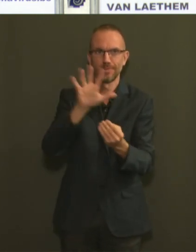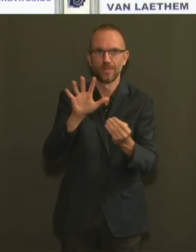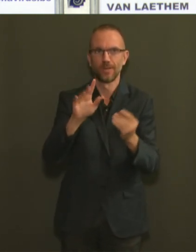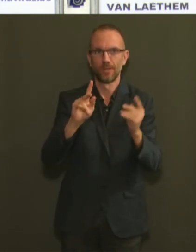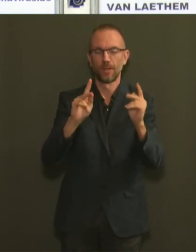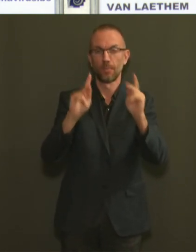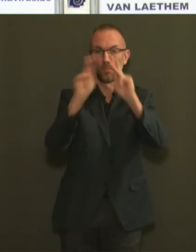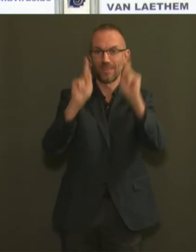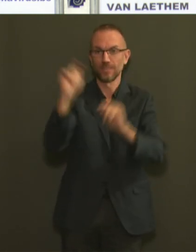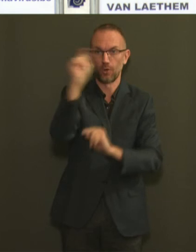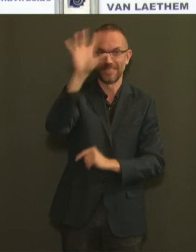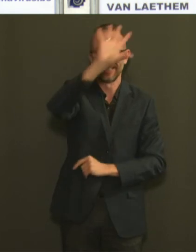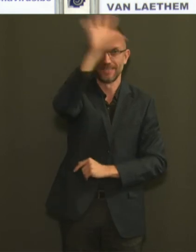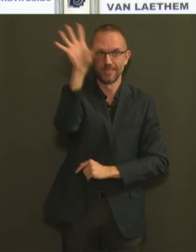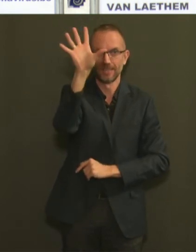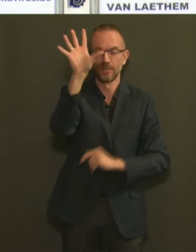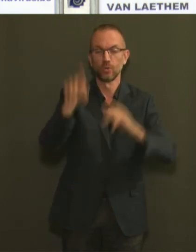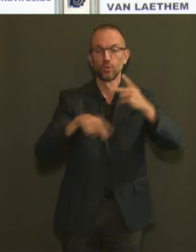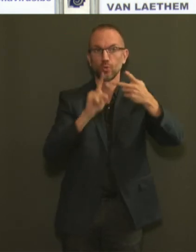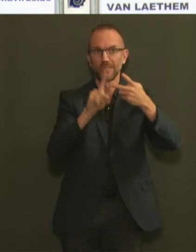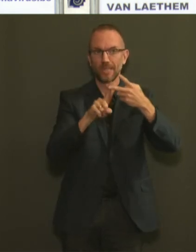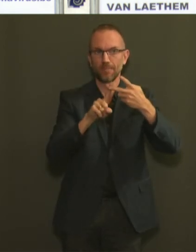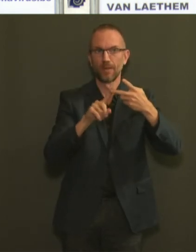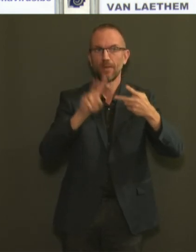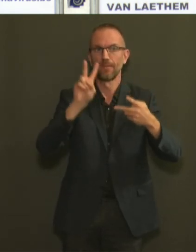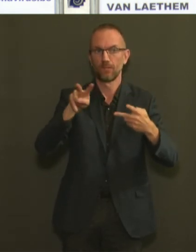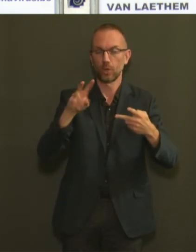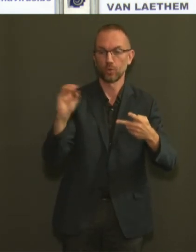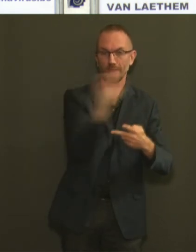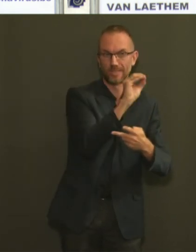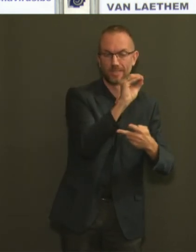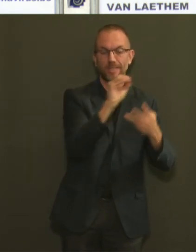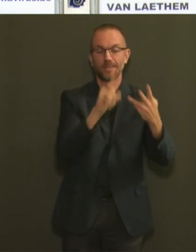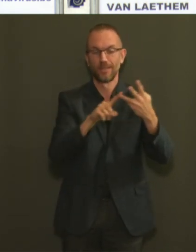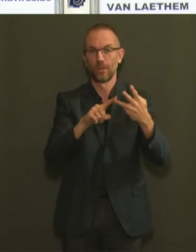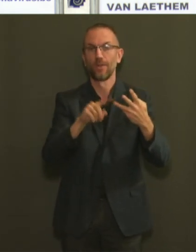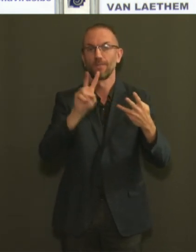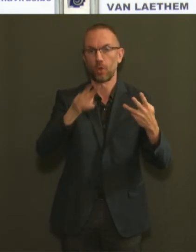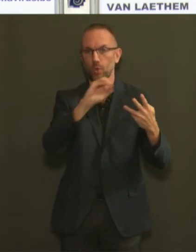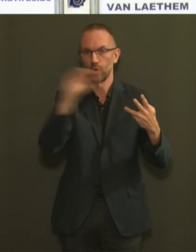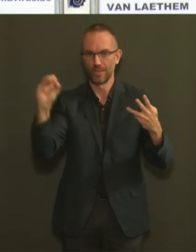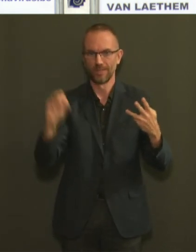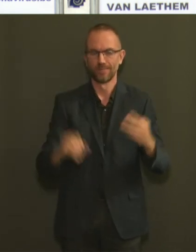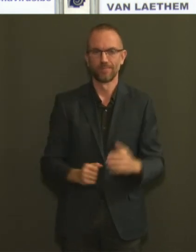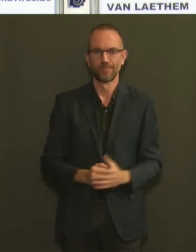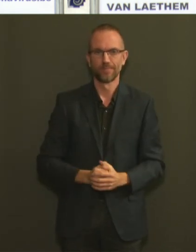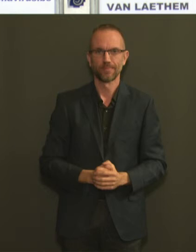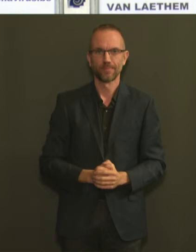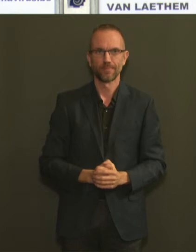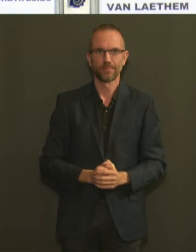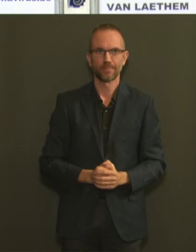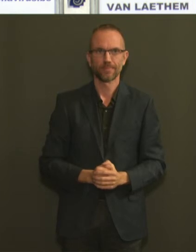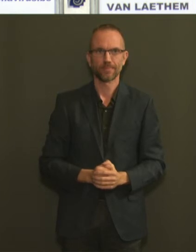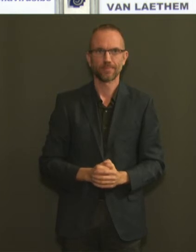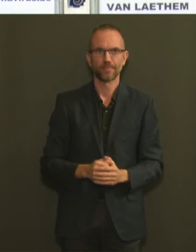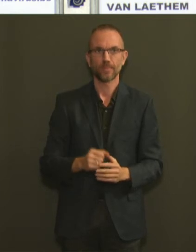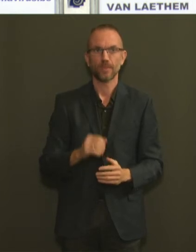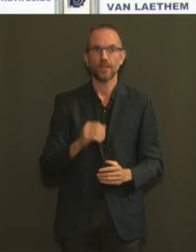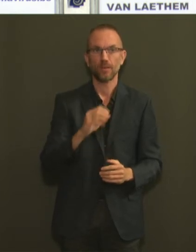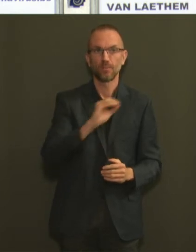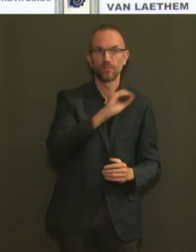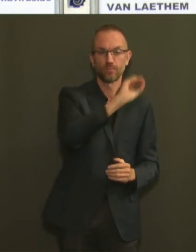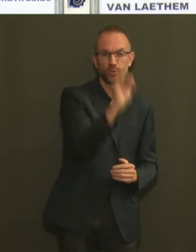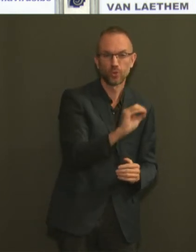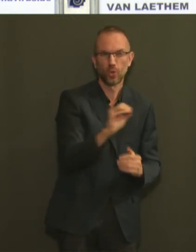suivi des deux flandres quand vous le marque et en pourcentage qu'en nombre de cas la situation